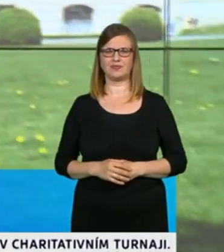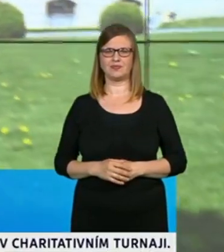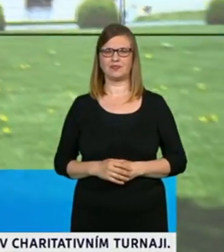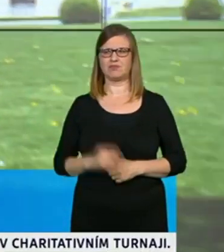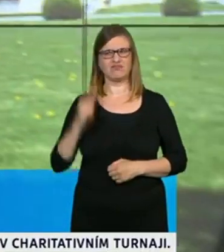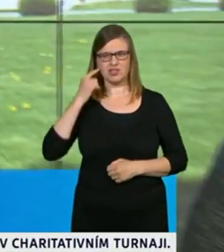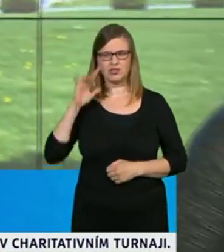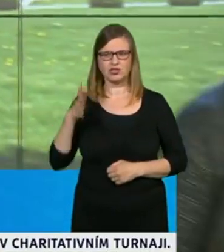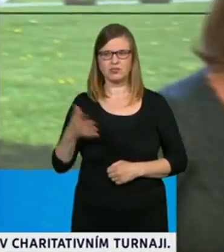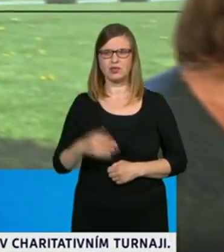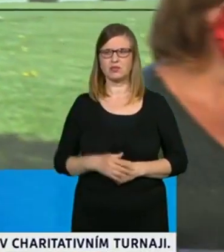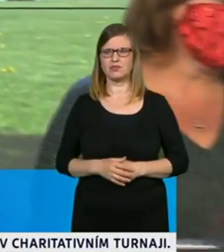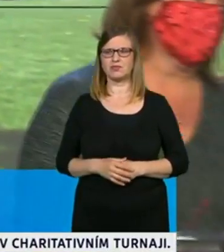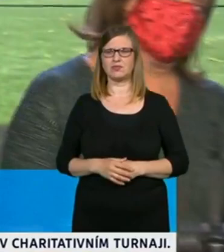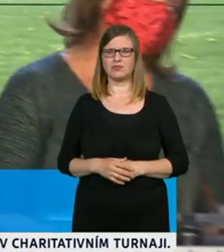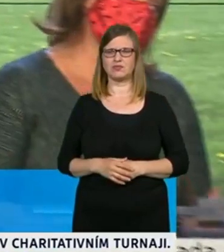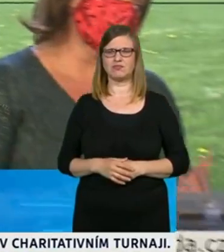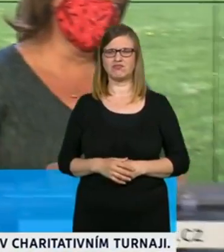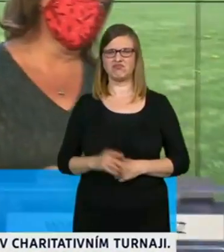Neslyšíme?